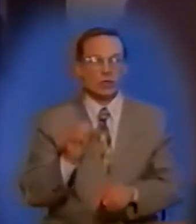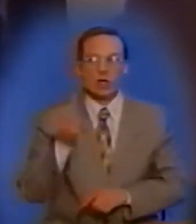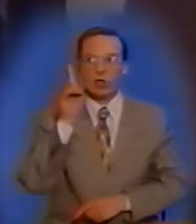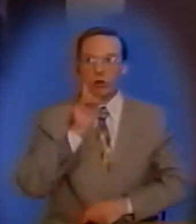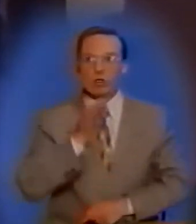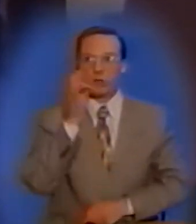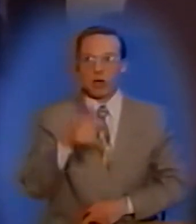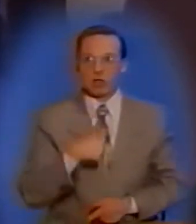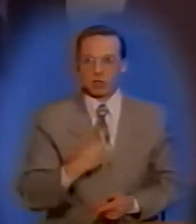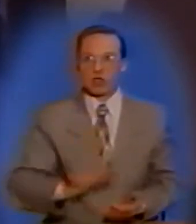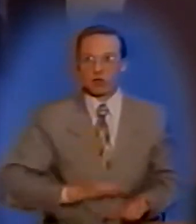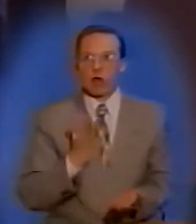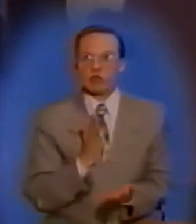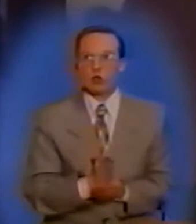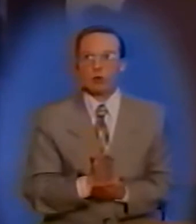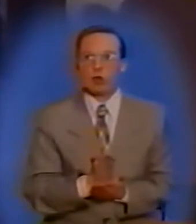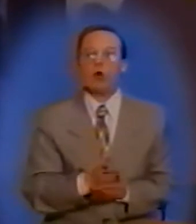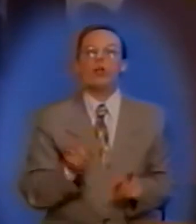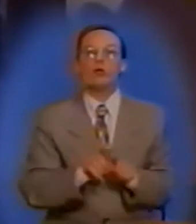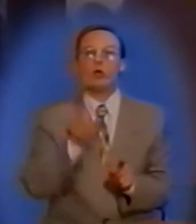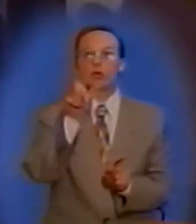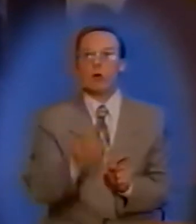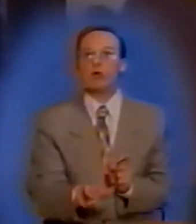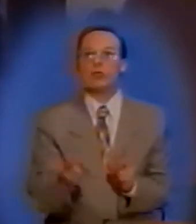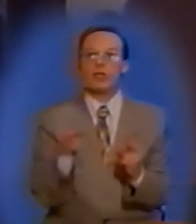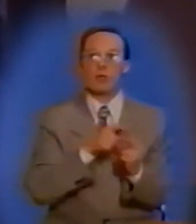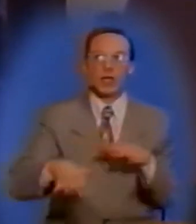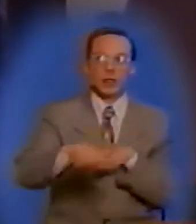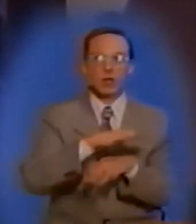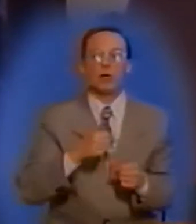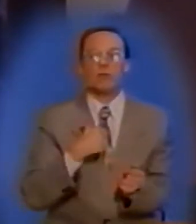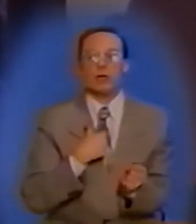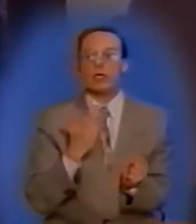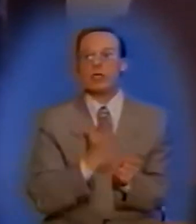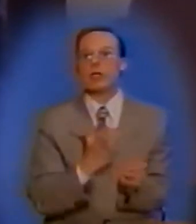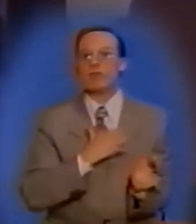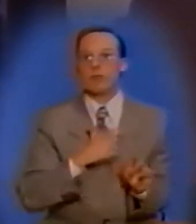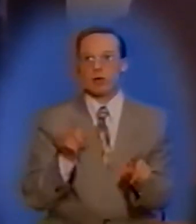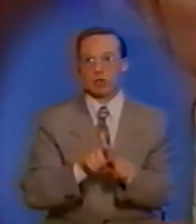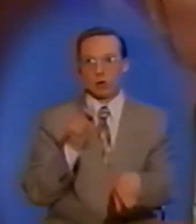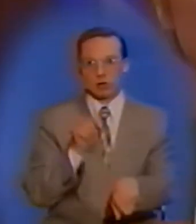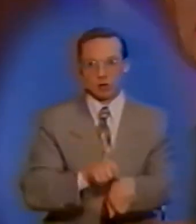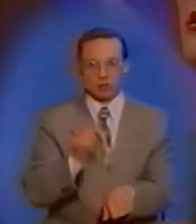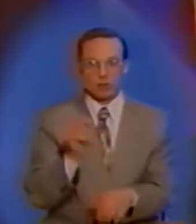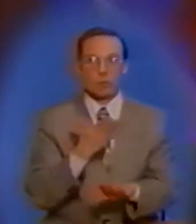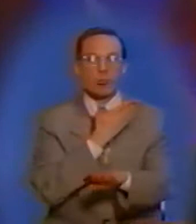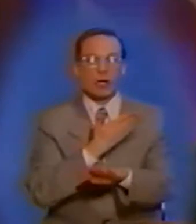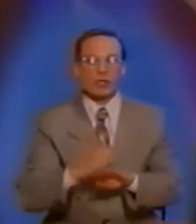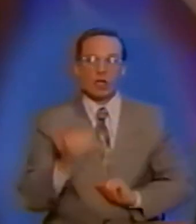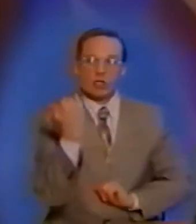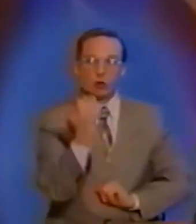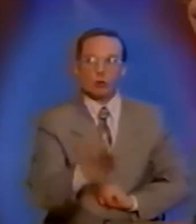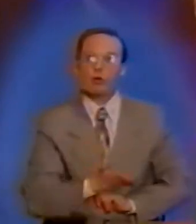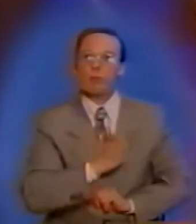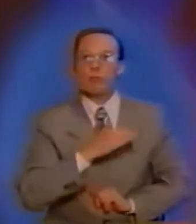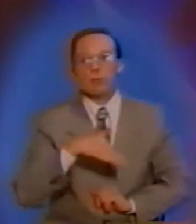kad aš egzistuoju, toks žmogus tame tarpe. Va tas yra mano svarbiausia, yra toks jausmas. Dalis jūsų